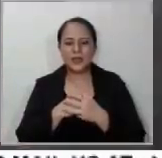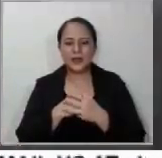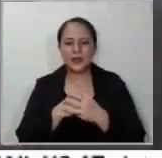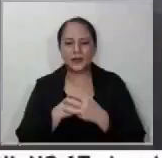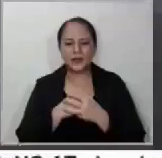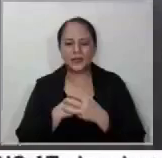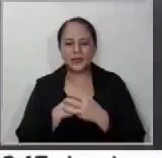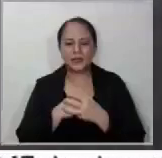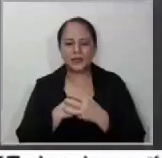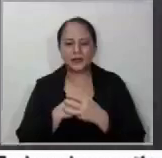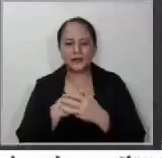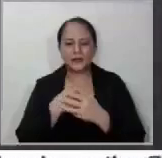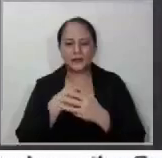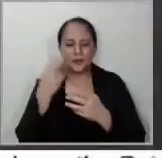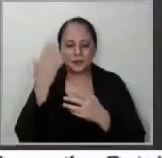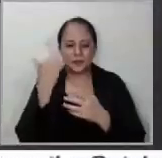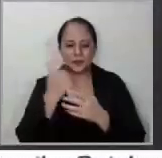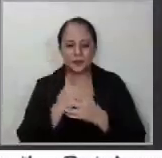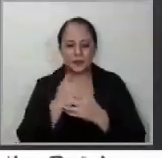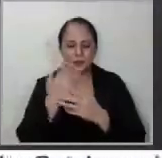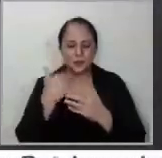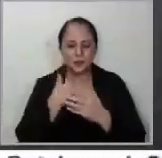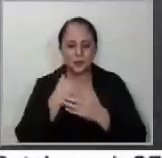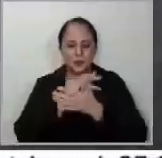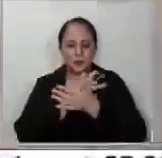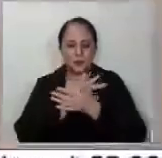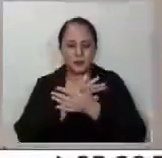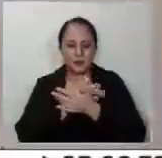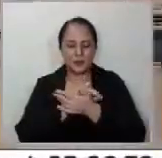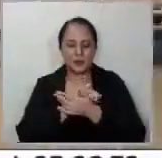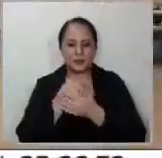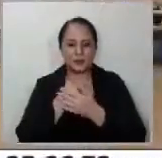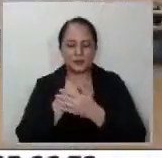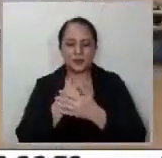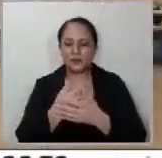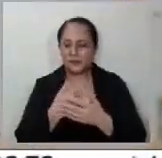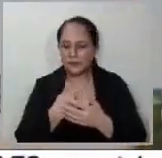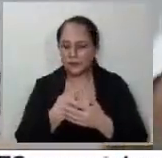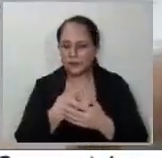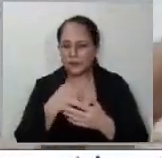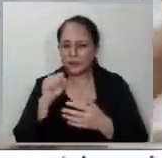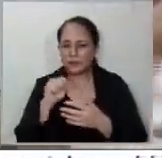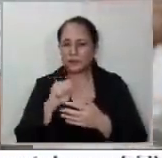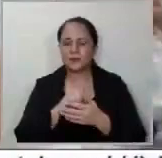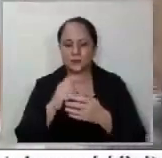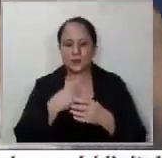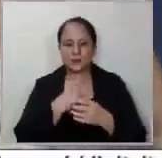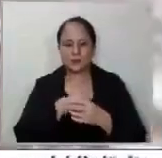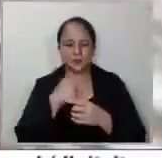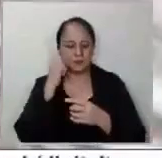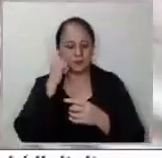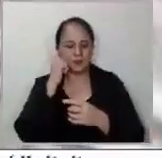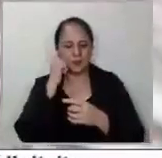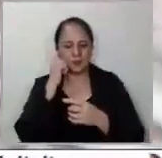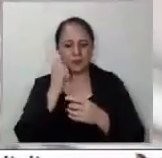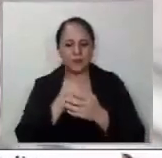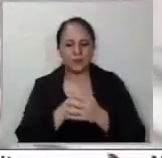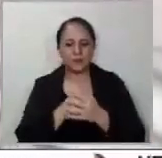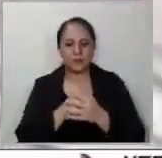Republic, the Netherlands at Hungary. Lockdown naman ang iiral sa Slovakia at Austria para makontrol ang sitwasyon.